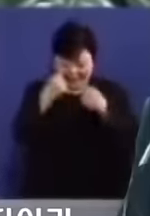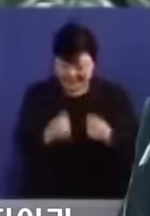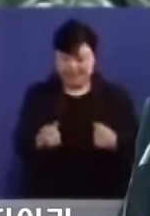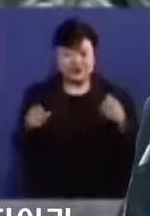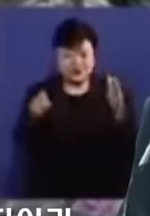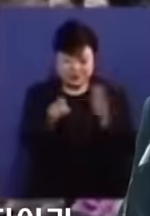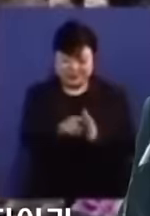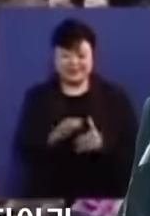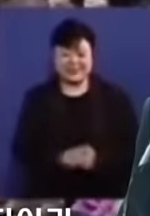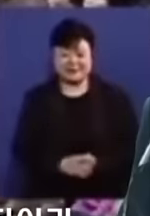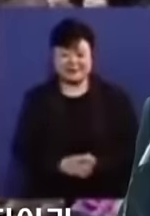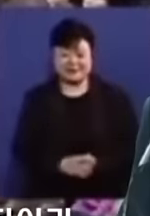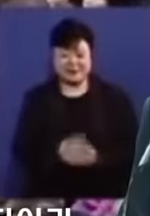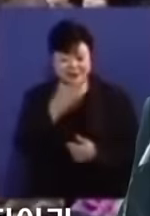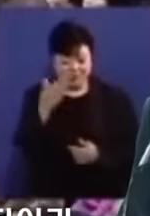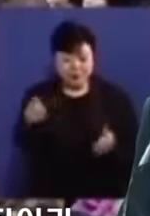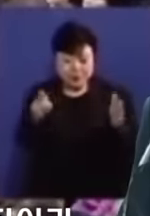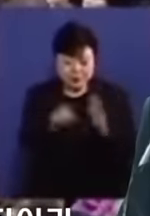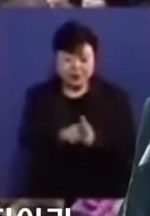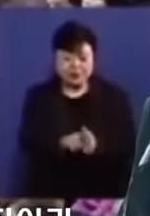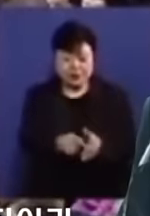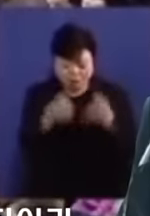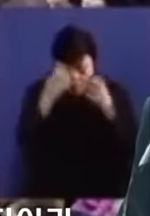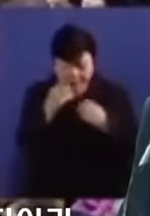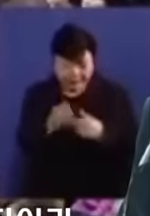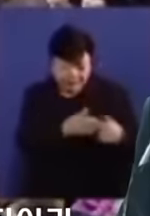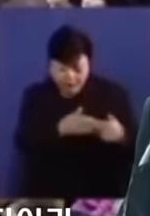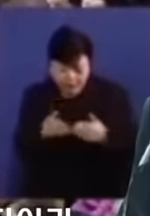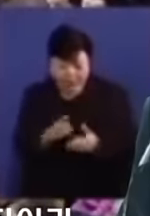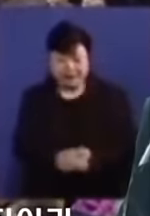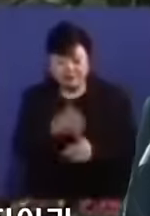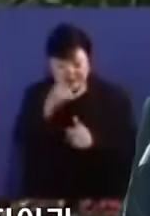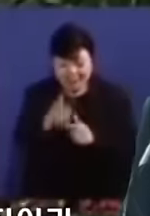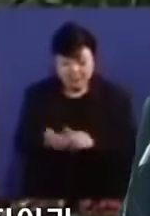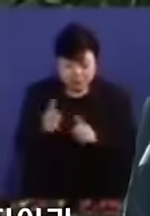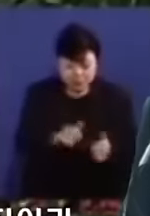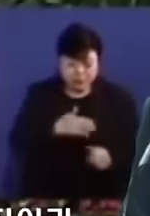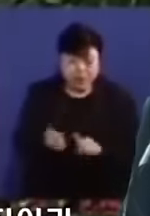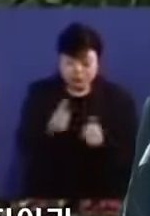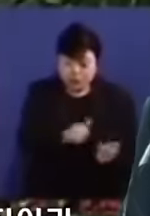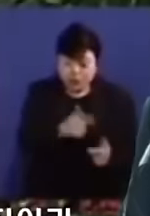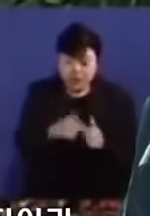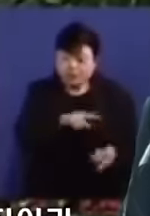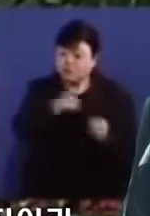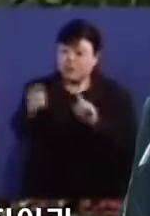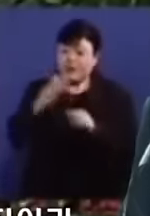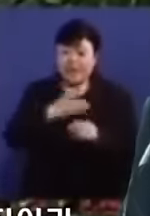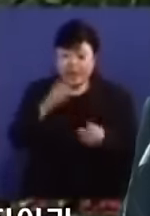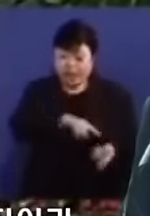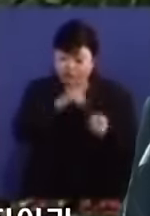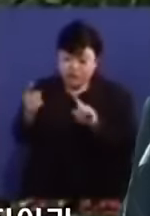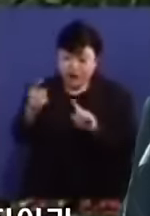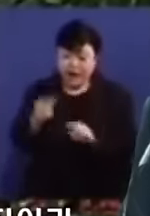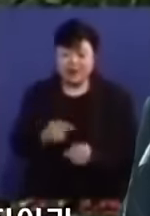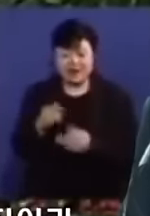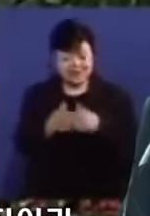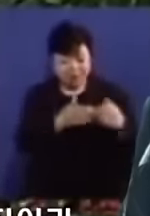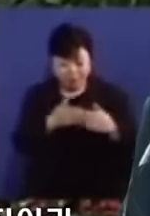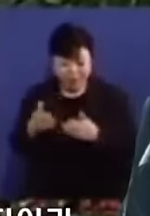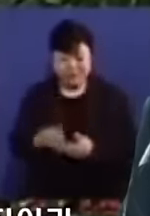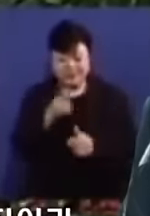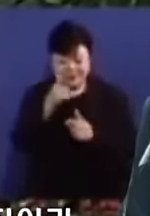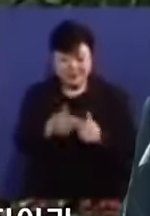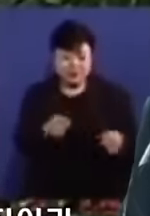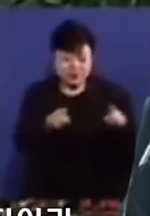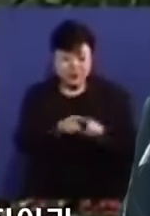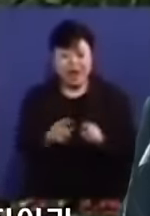계십니다. 여러분, 믿는 우리가 고난을 겪는 것은 예수 죽음 내 죽음, 예수 부활 내 부활을 체험해서